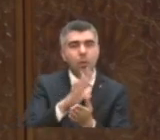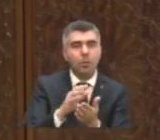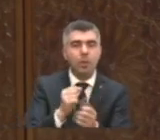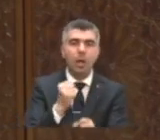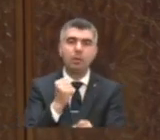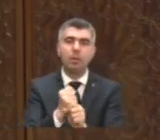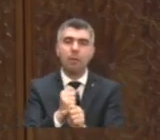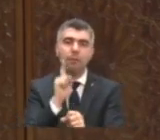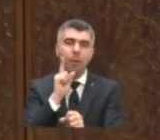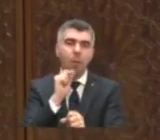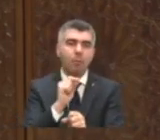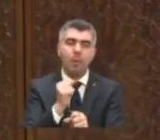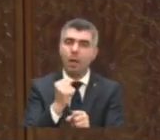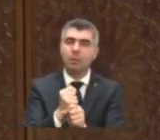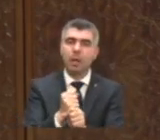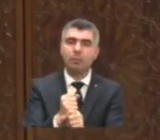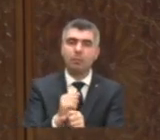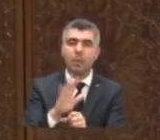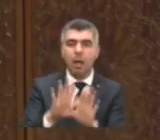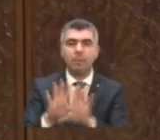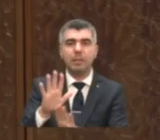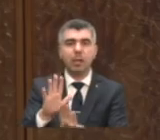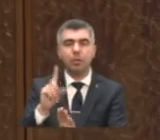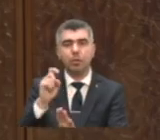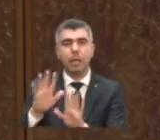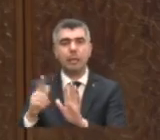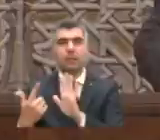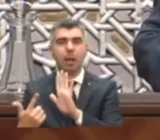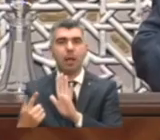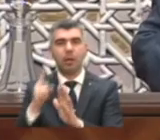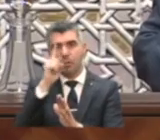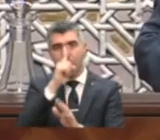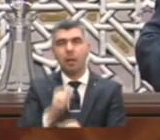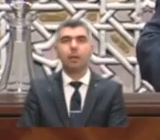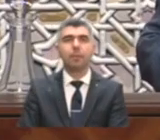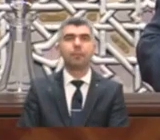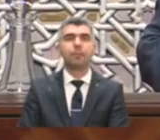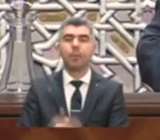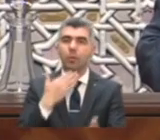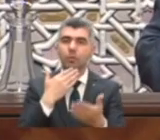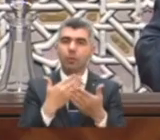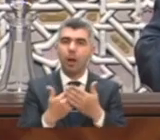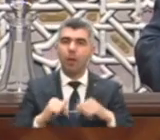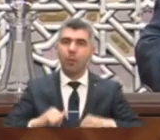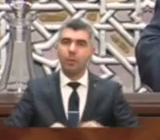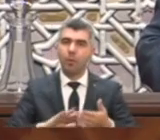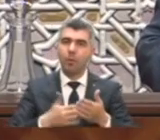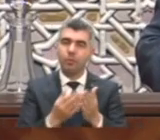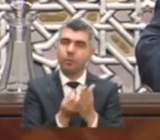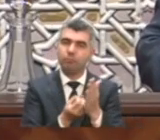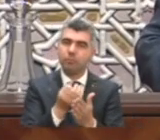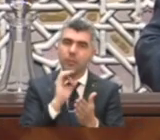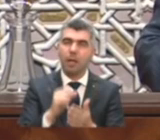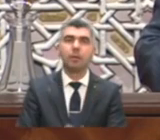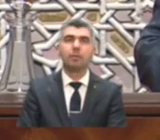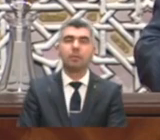باش يكونوا جاهزين في 15 جويه ان شاء الله. شكرا لكم. شكرا السيد الوزير. نشكرك على حسن المساهمه في هذه